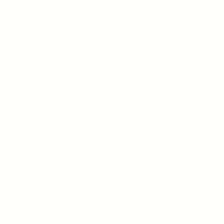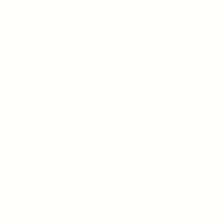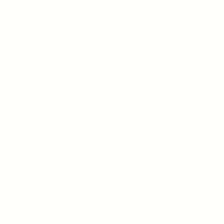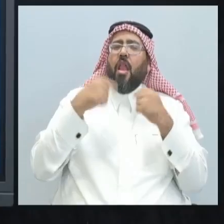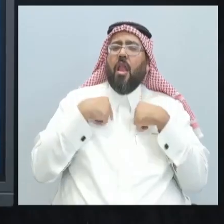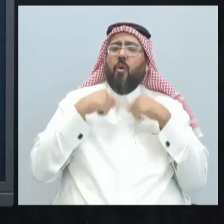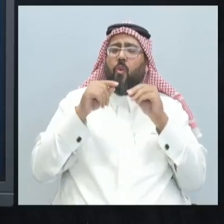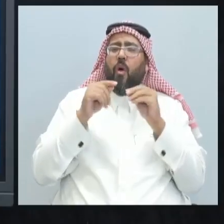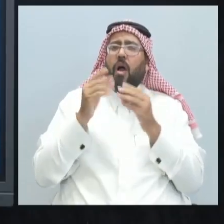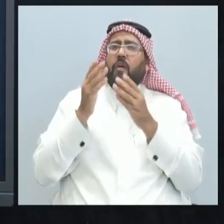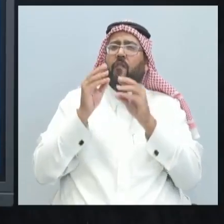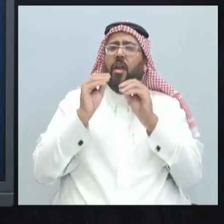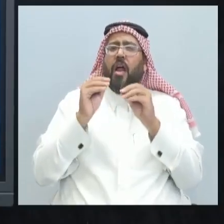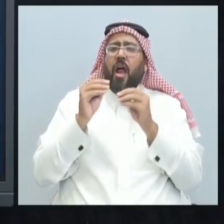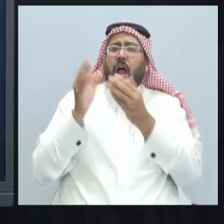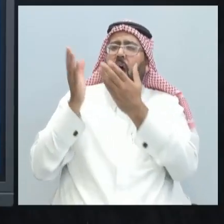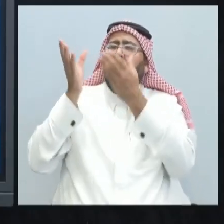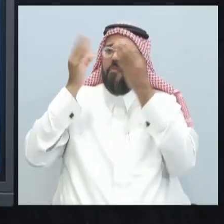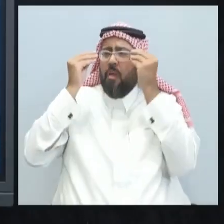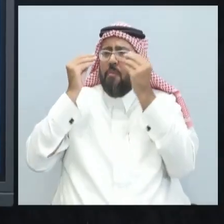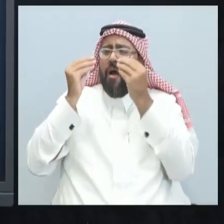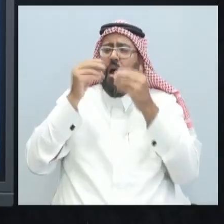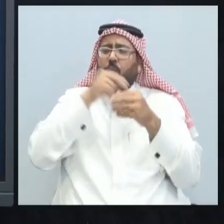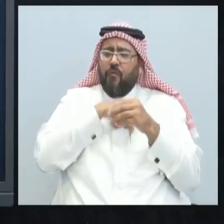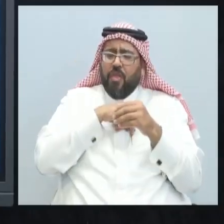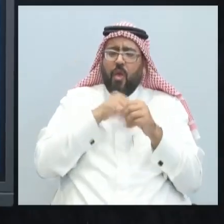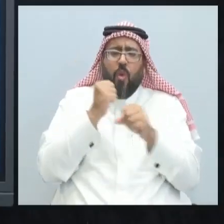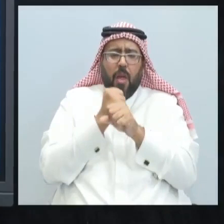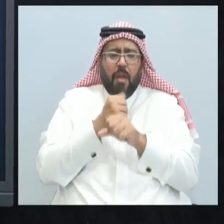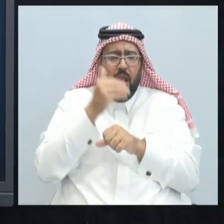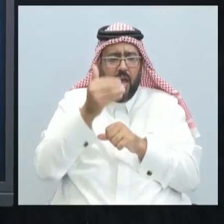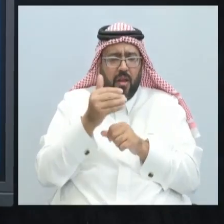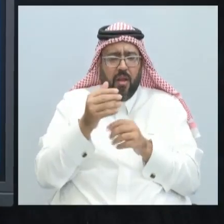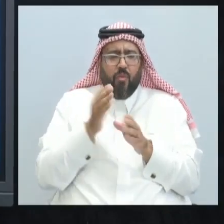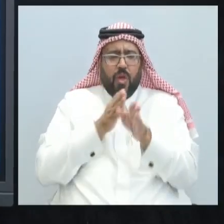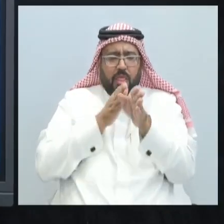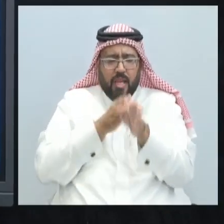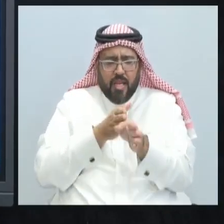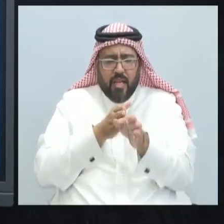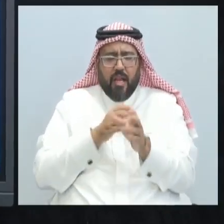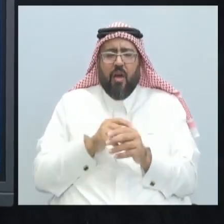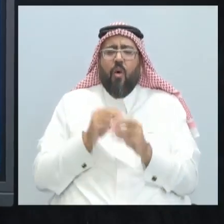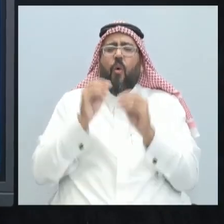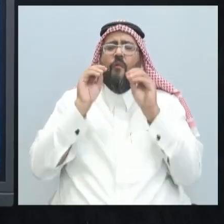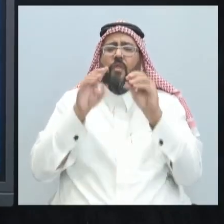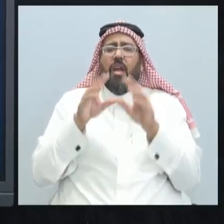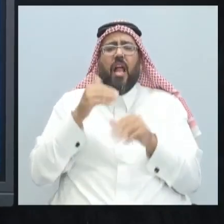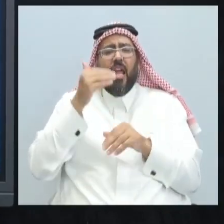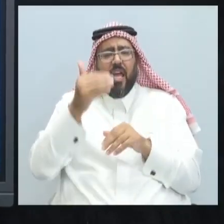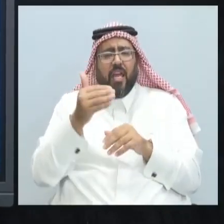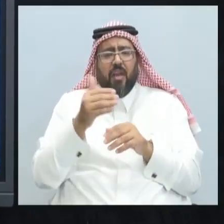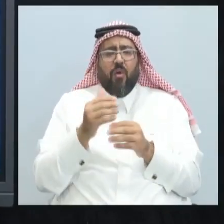وجل بمنه وكرمه ان يرزقنا العلم النافع والعمل الصالح وان يلهمنا رشدنا وان يوفقنا لكل خير